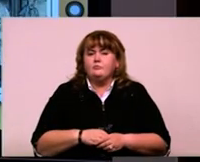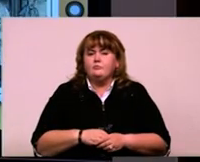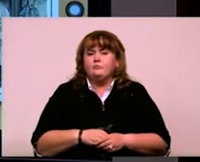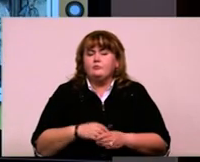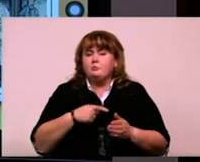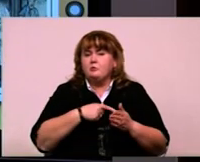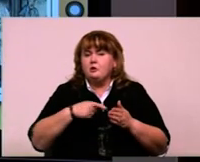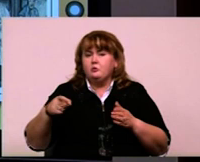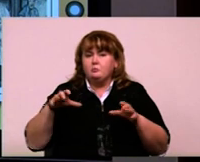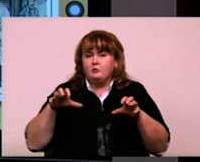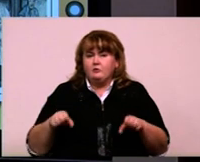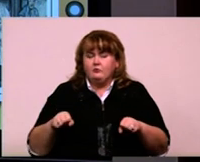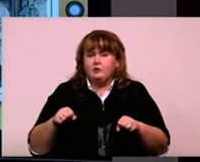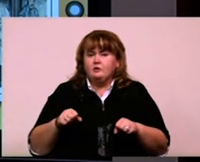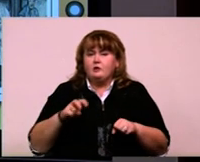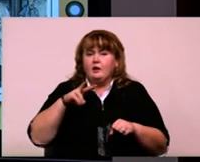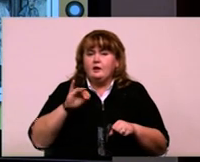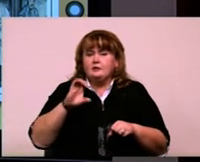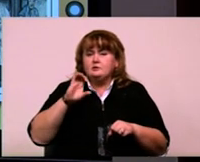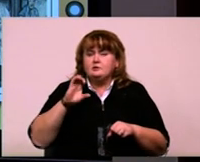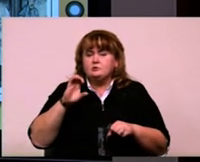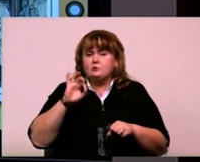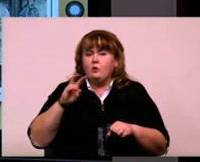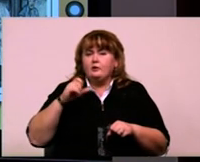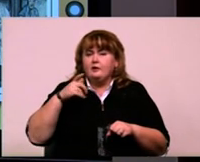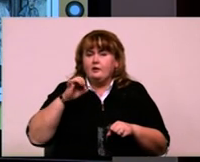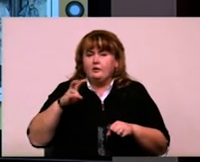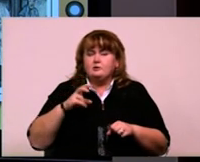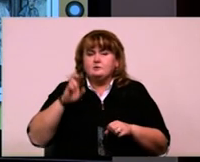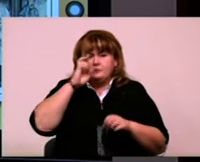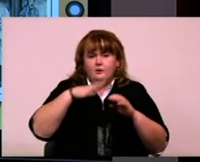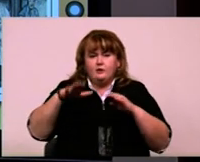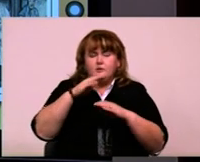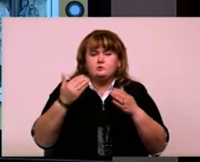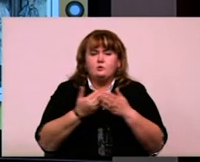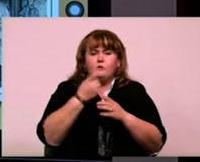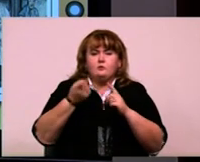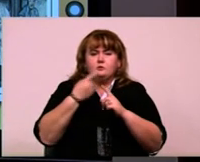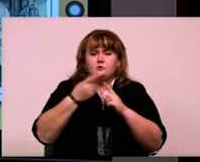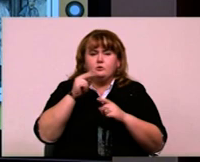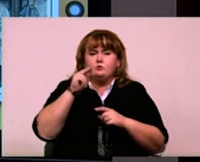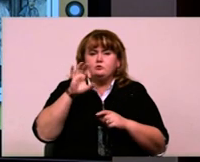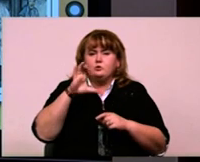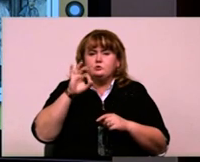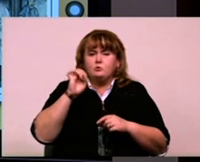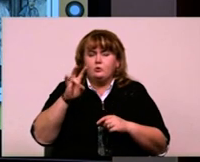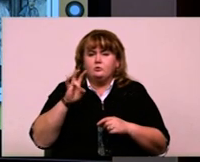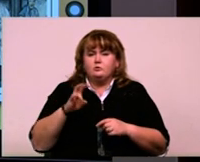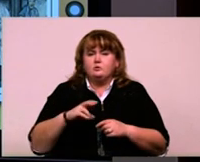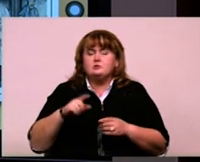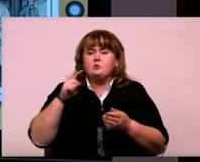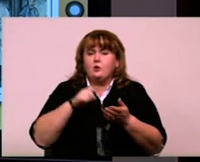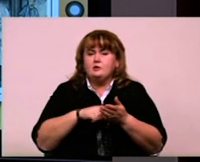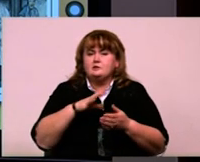В период правления Ли Сон Ге страна вновь стала называться Чосоном.